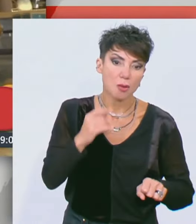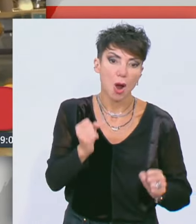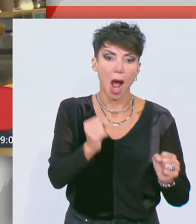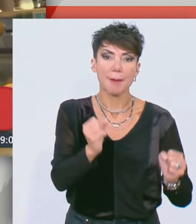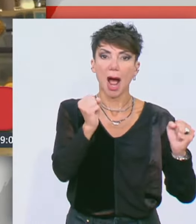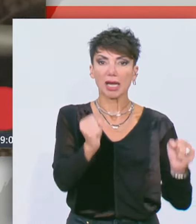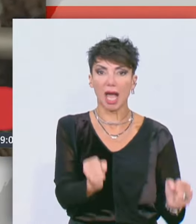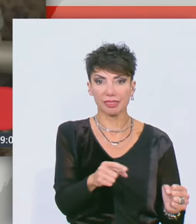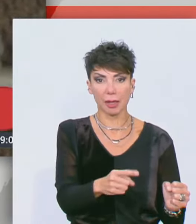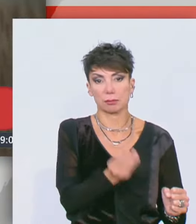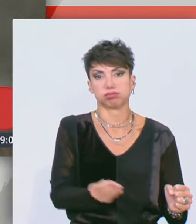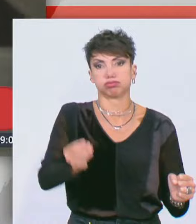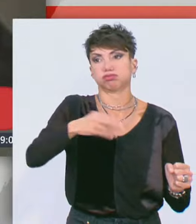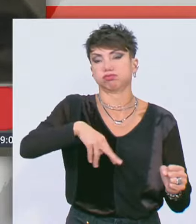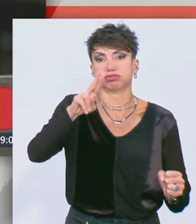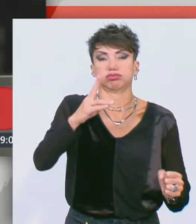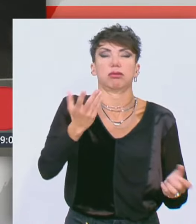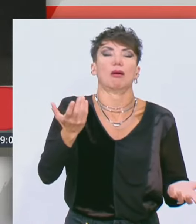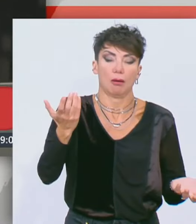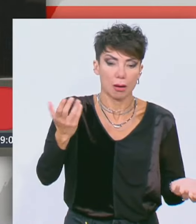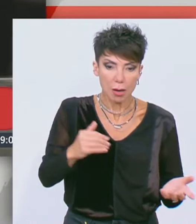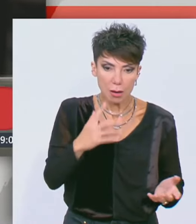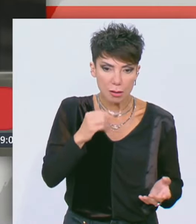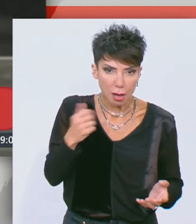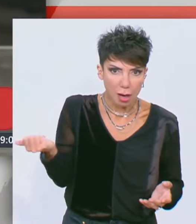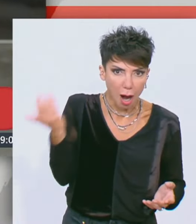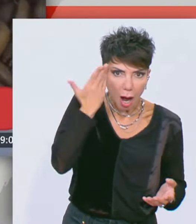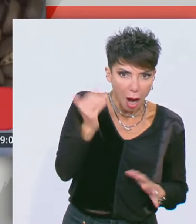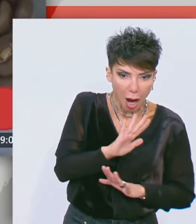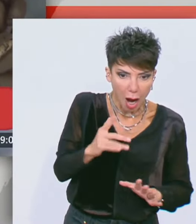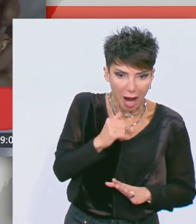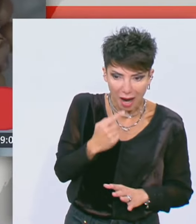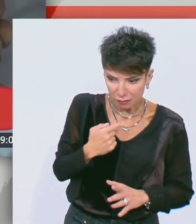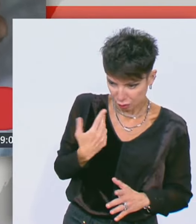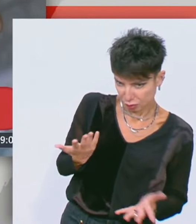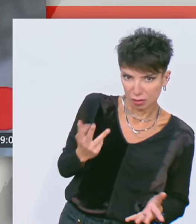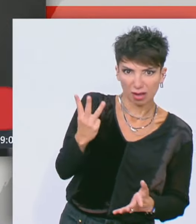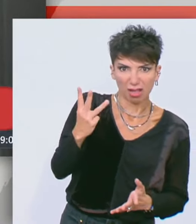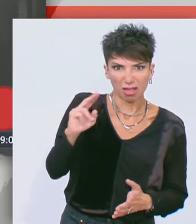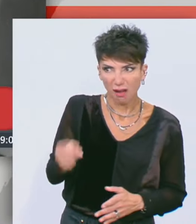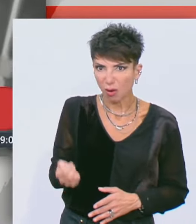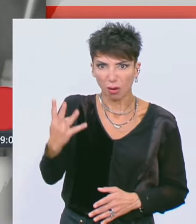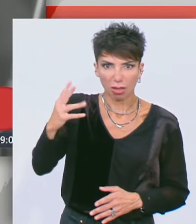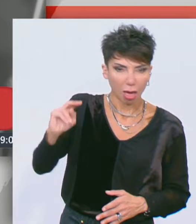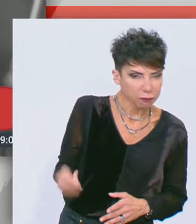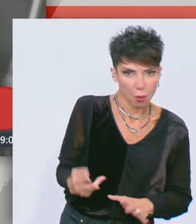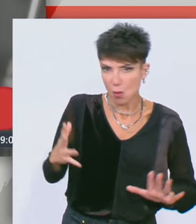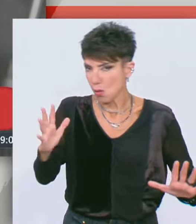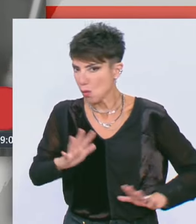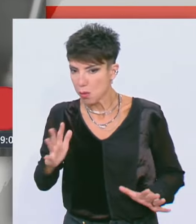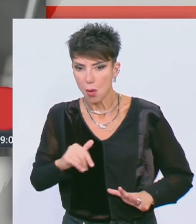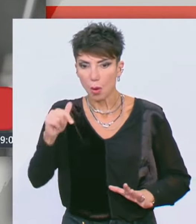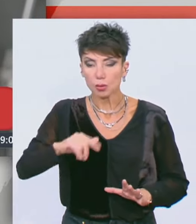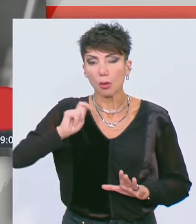και ο όρθιος το ίδιο. Ο καφές είναι ήδη ακριβώς για την τσέπη μας, λένε καταναλωτές που περιόρισαν την αγορά του καφέ και πλέον, όπως λένε,